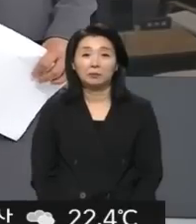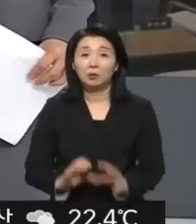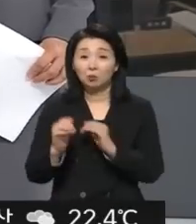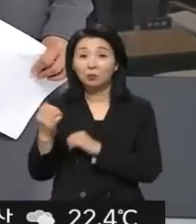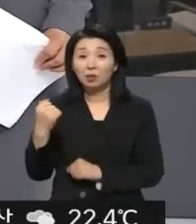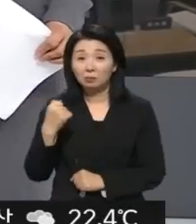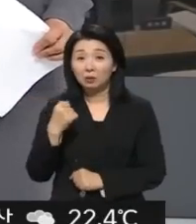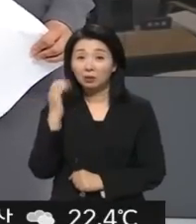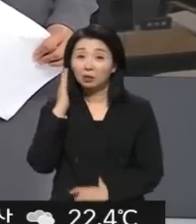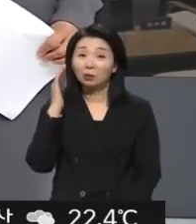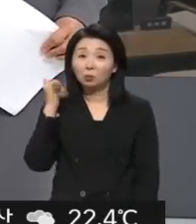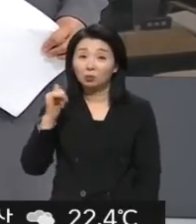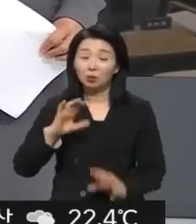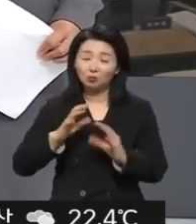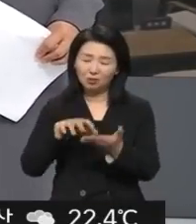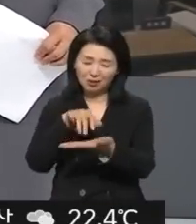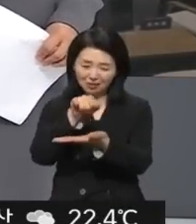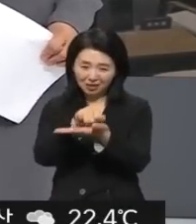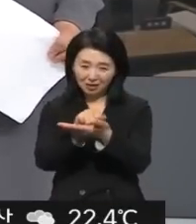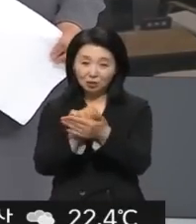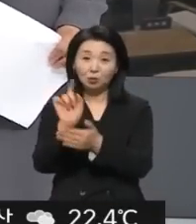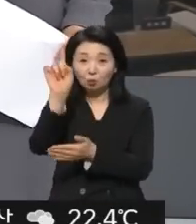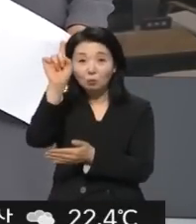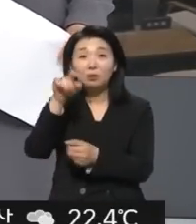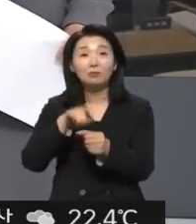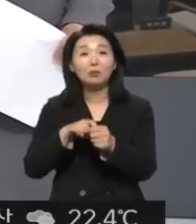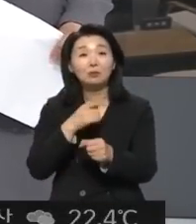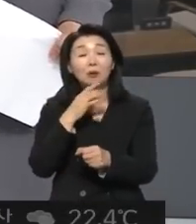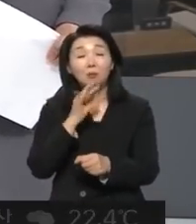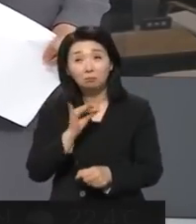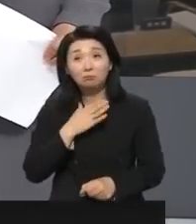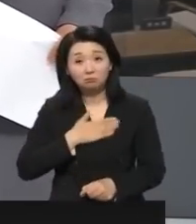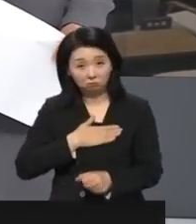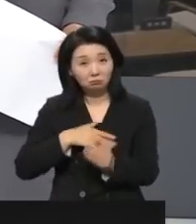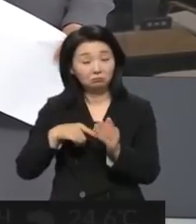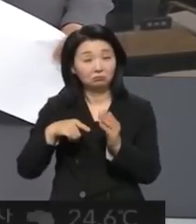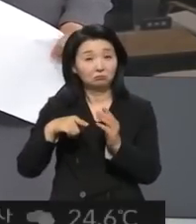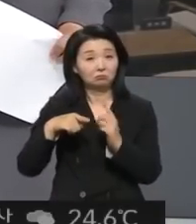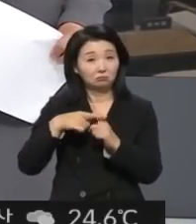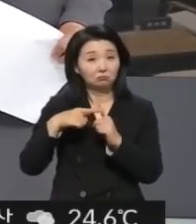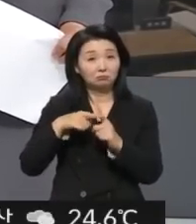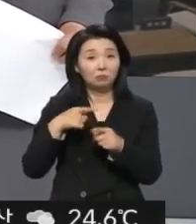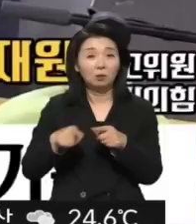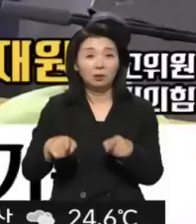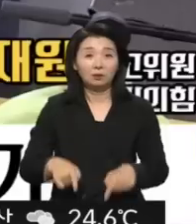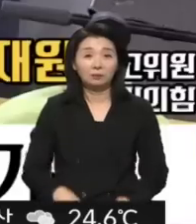국민의힘은 대통령이 국정 장악력을 높이려는 건 당연하다고 긍정평가했지만요.